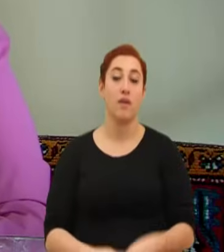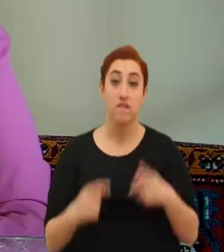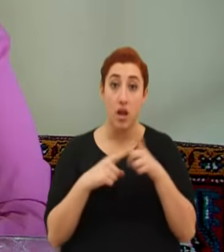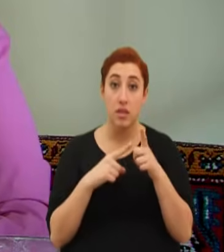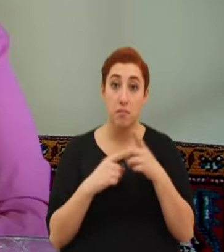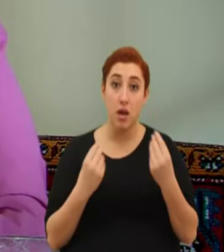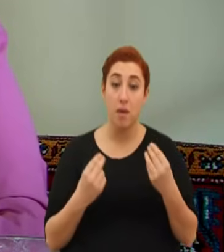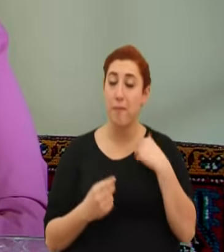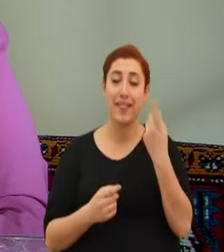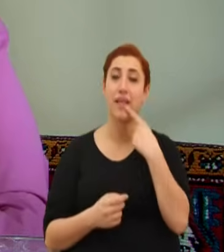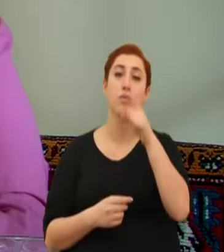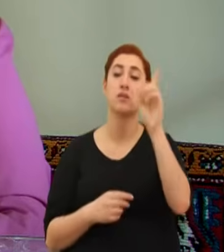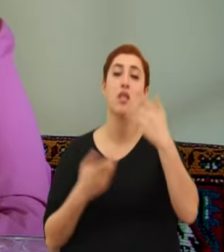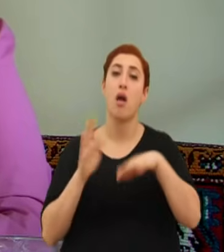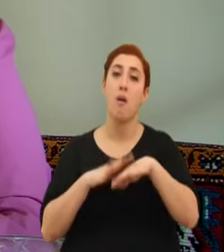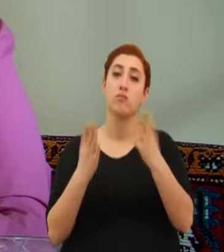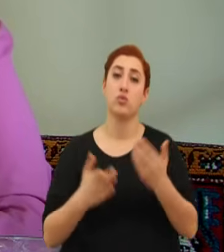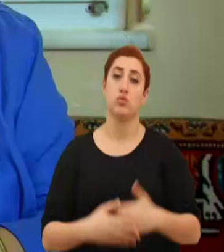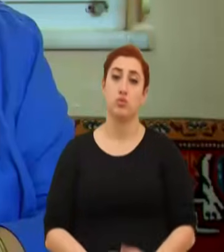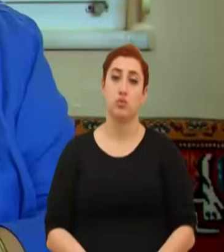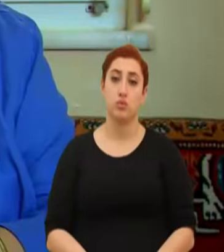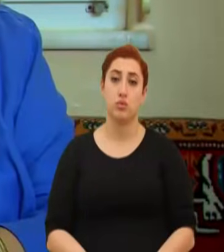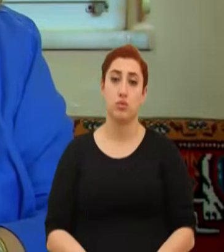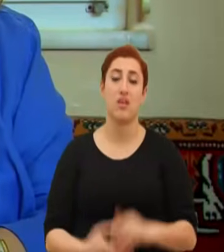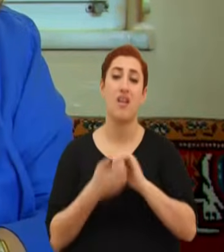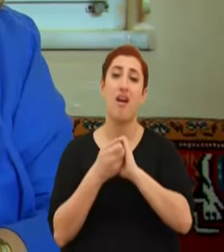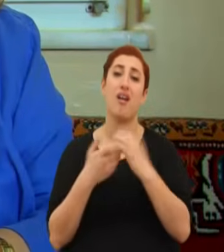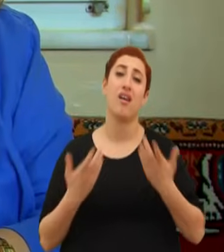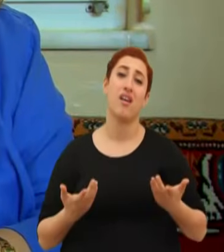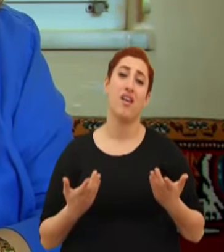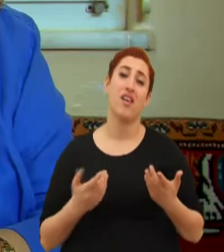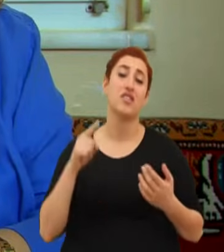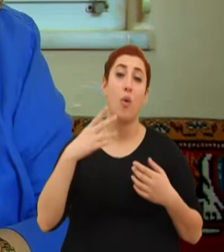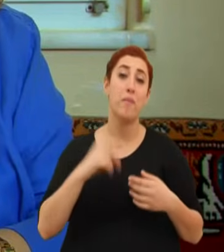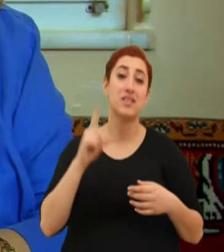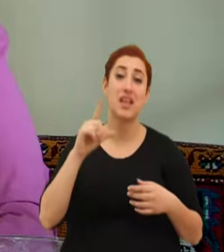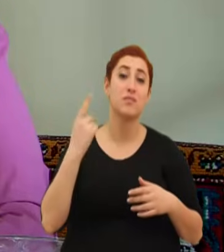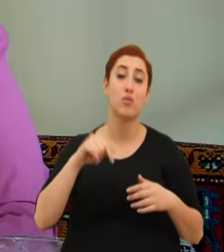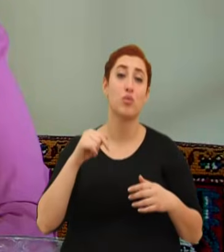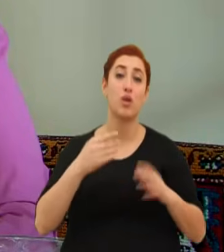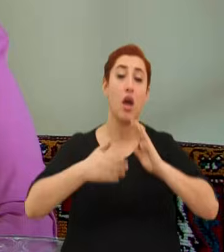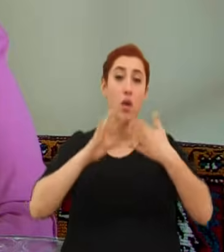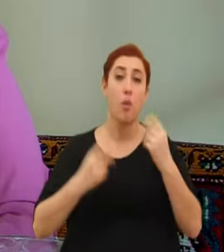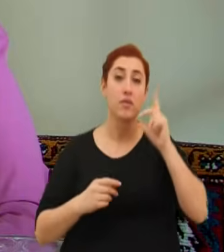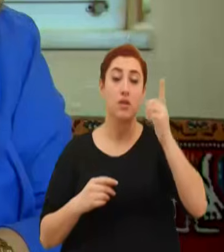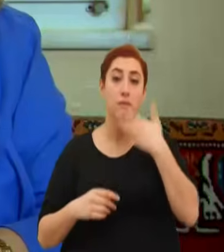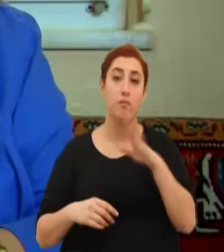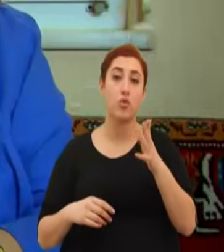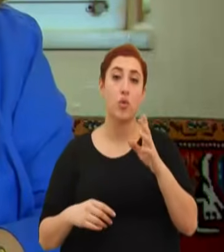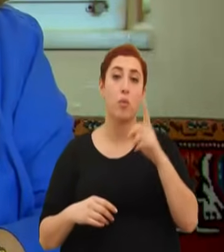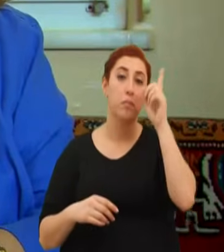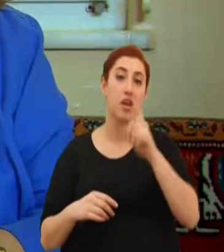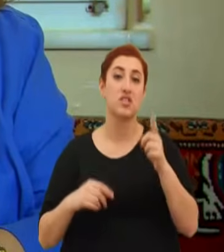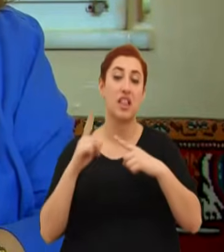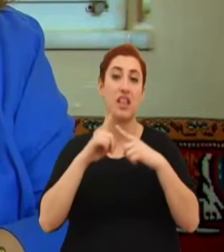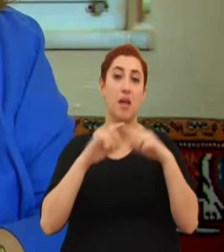Fatma ben ne diyorum sen ne yapıyorsun? Kanka ya şey olması lazım hani bunun karet olması lazım ama yok ya. Baş